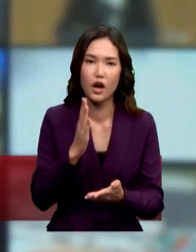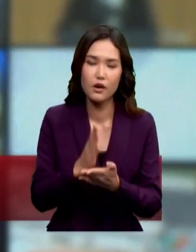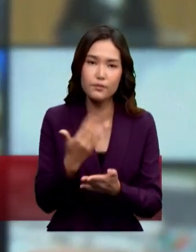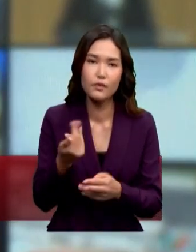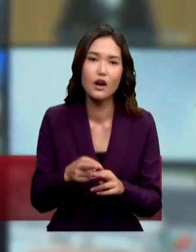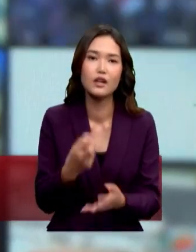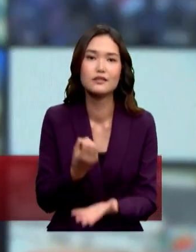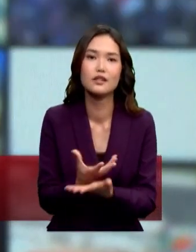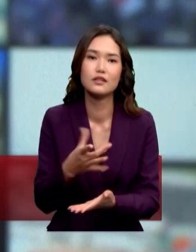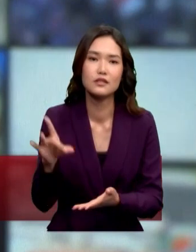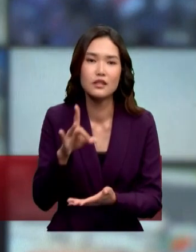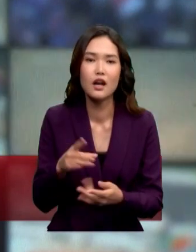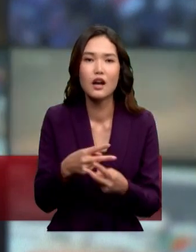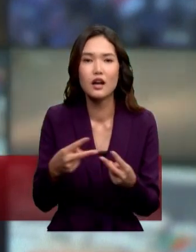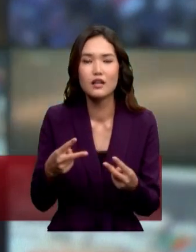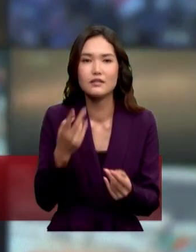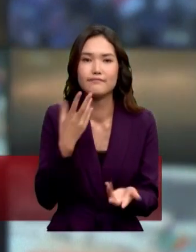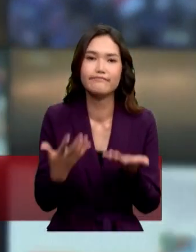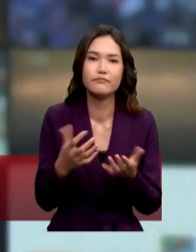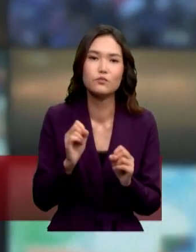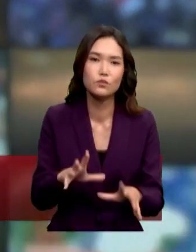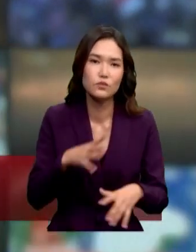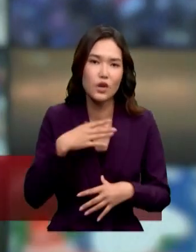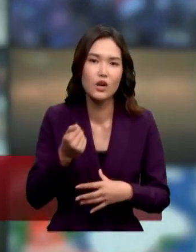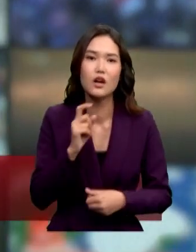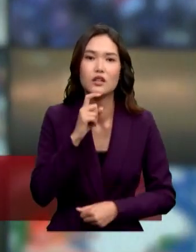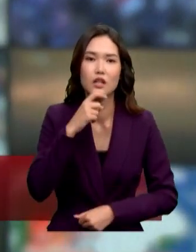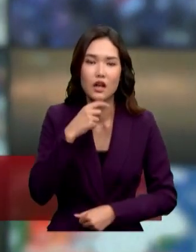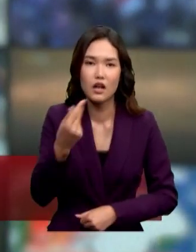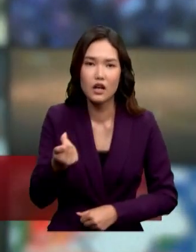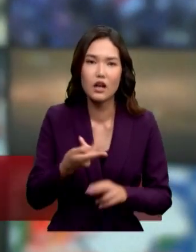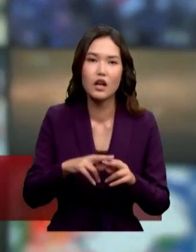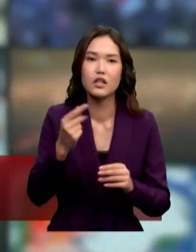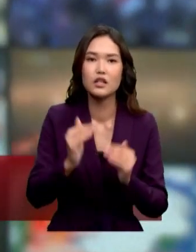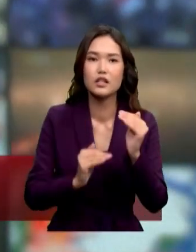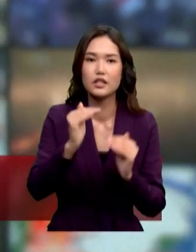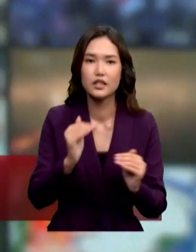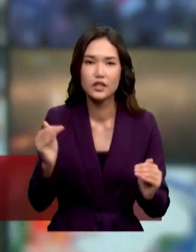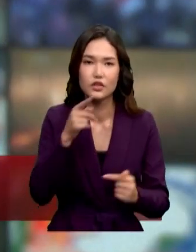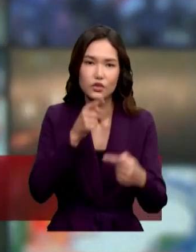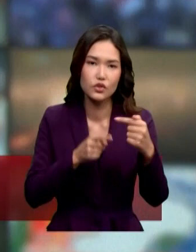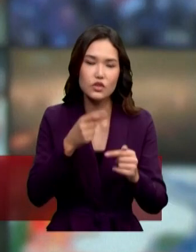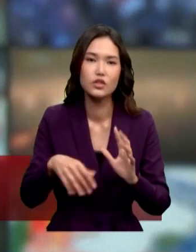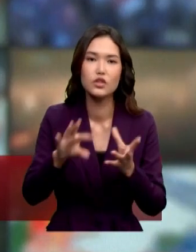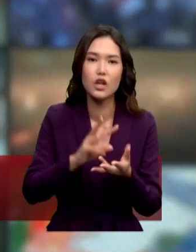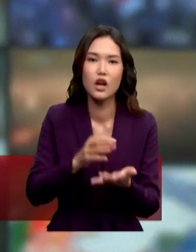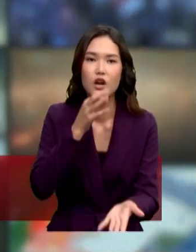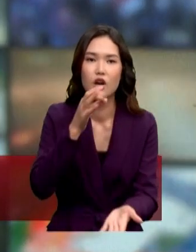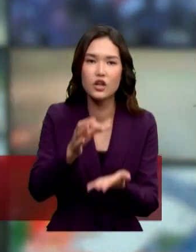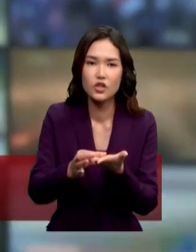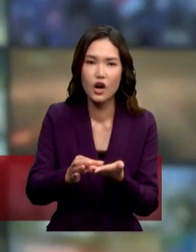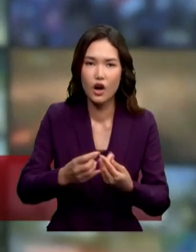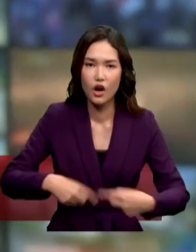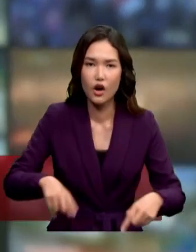Бұл қымбатшылық деңгейінің сәл бәсендеген көрсетеді. Дегенмен экономистер, бұл инфляция мен күрестің нәтижесі немесе